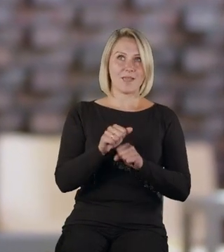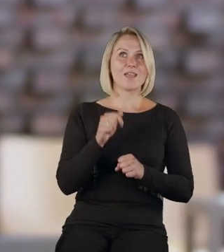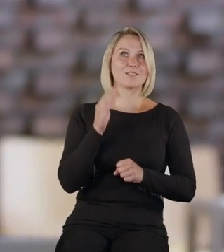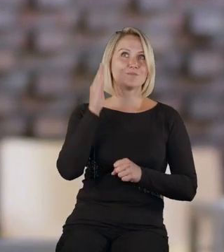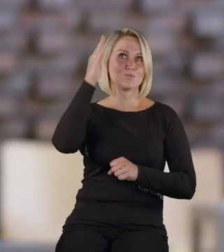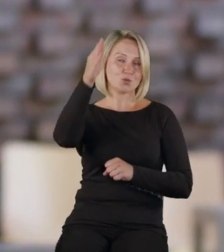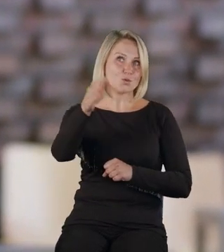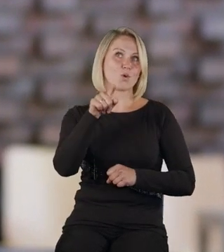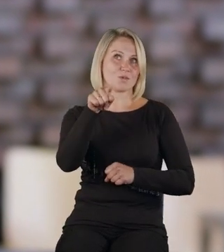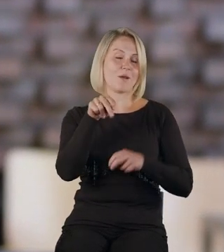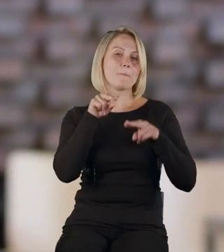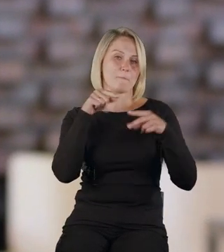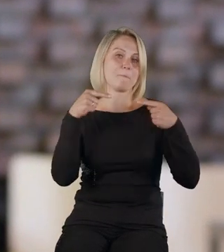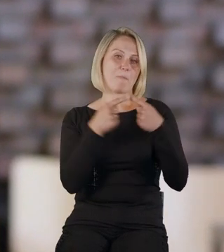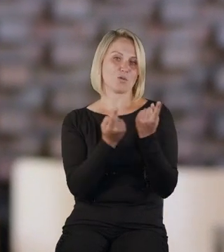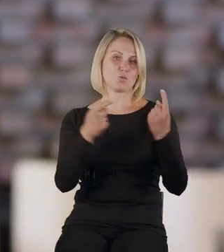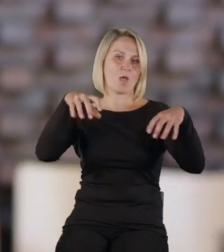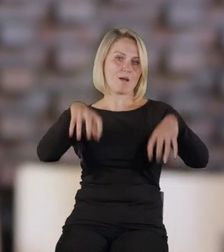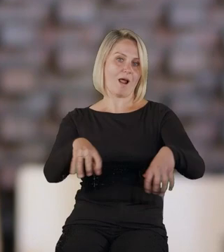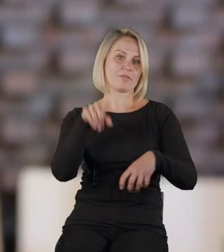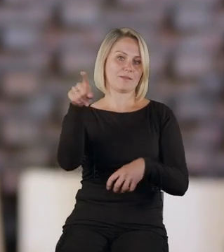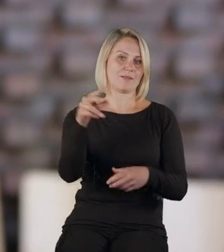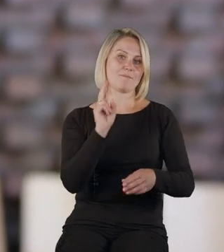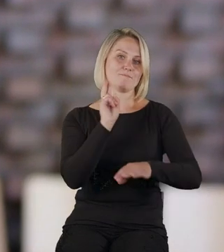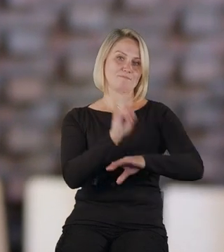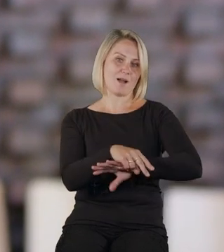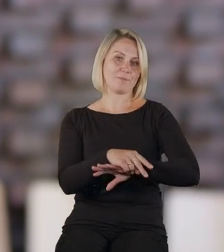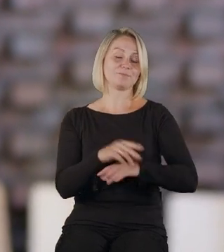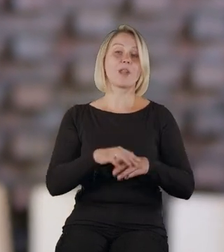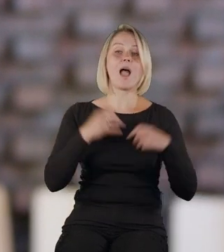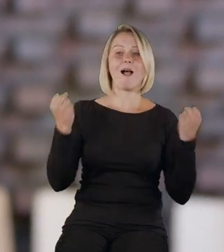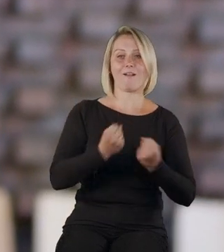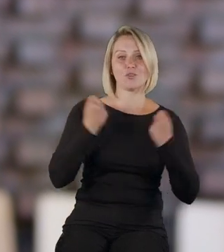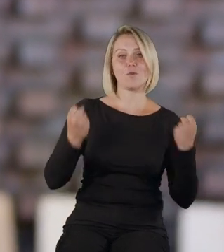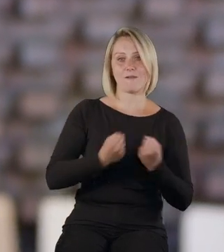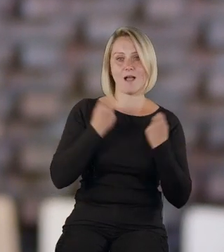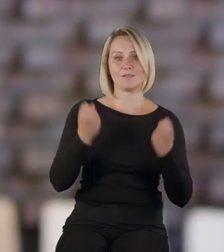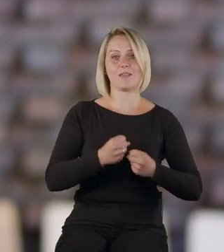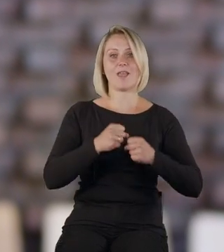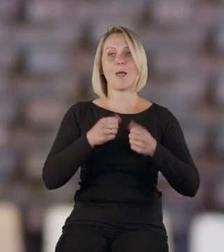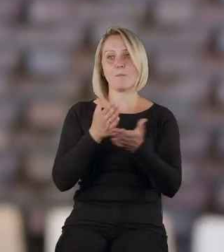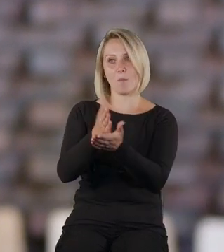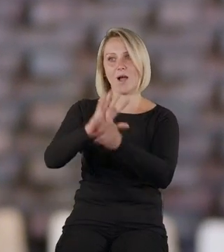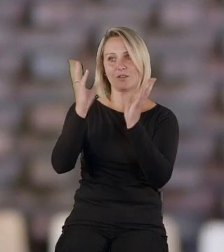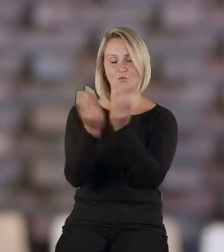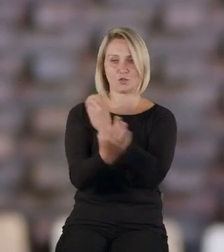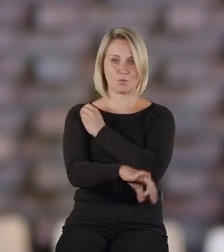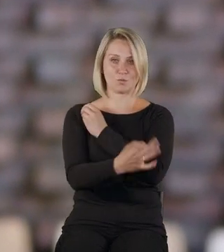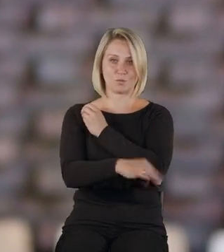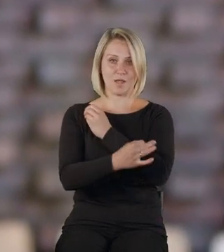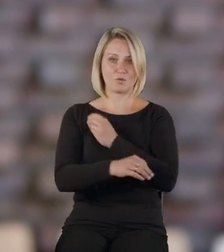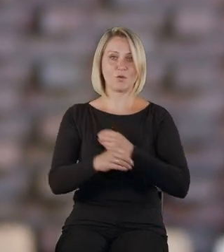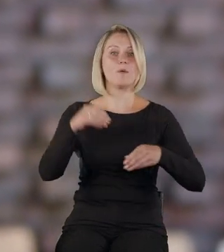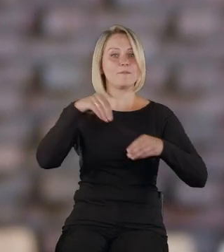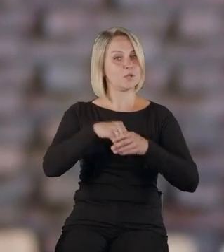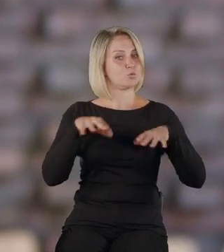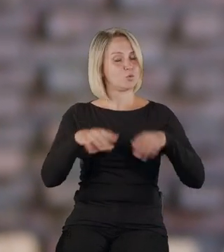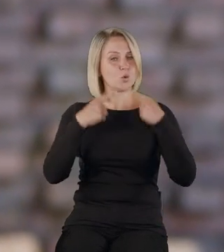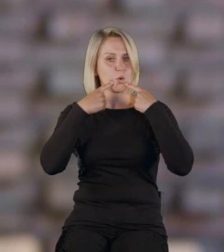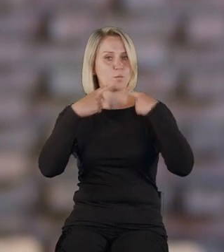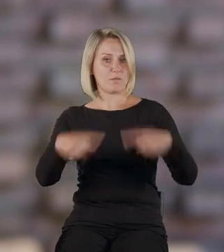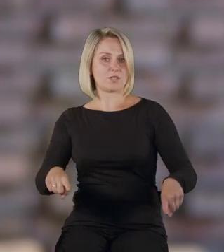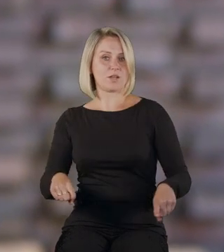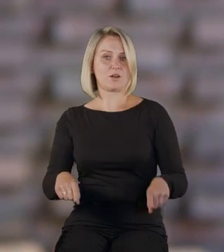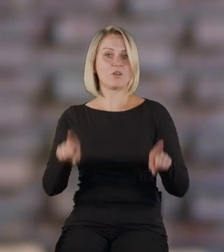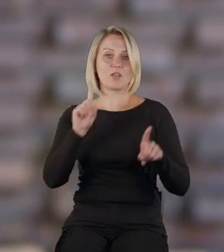do Uczelnianej Rady Samorządu Studenckiego. Angażowanie się w działalność na rzecz wszystkich studentów Uniwersytetu Śląskiego wiąże się z dużą